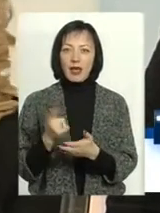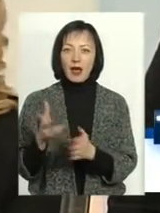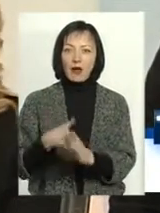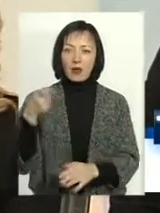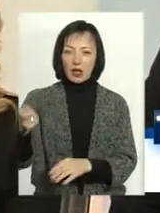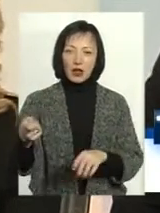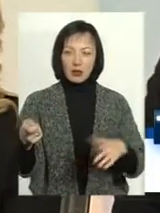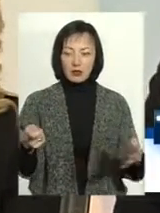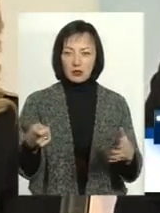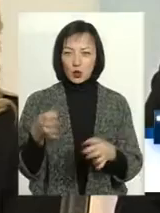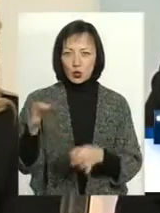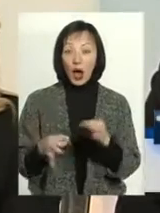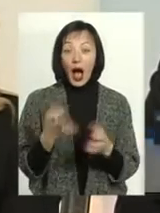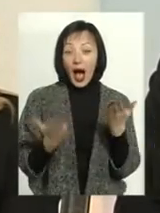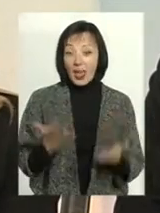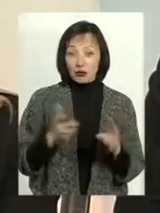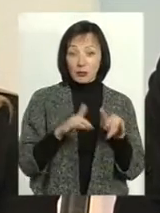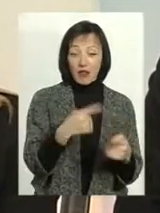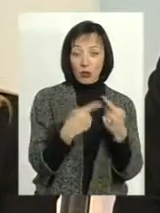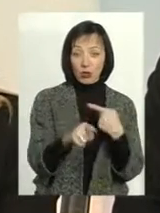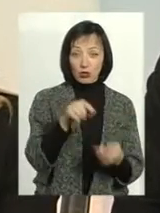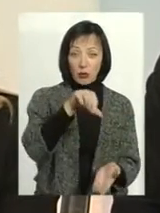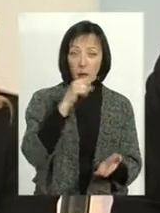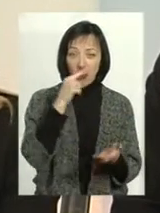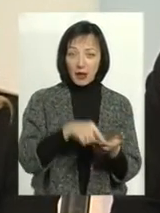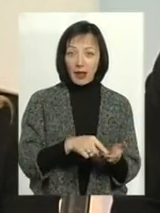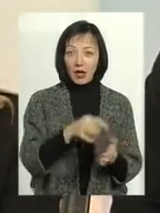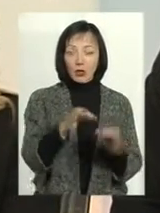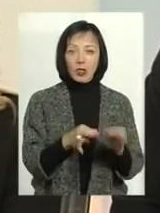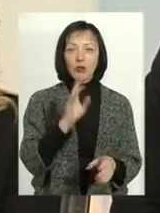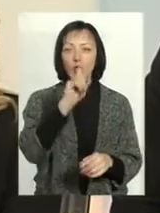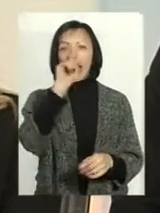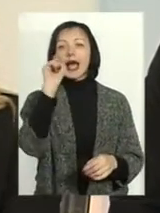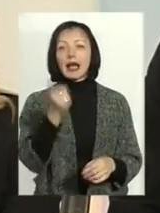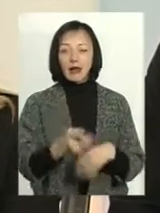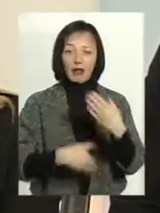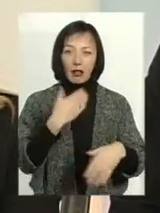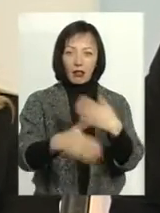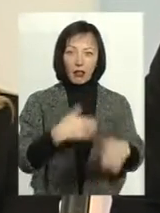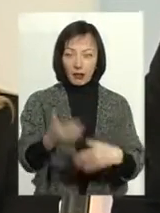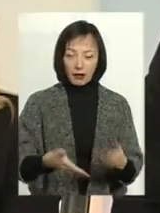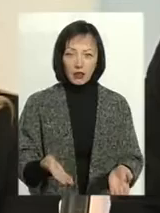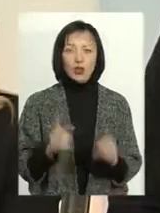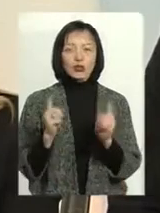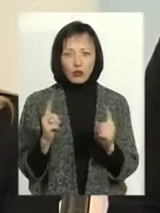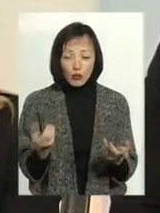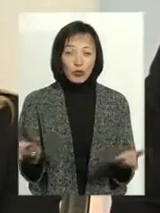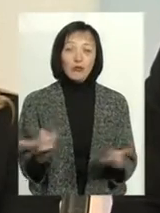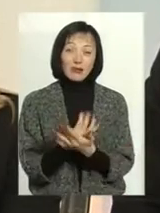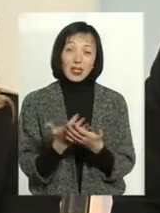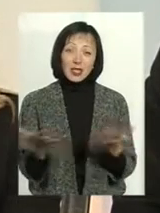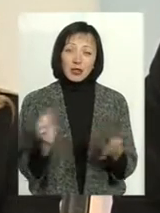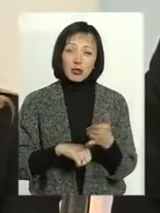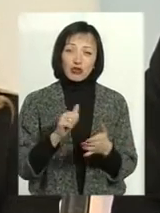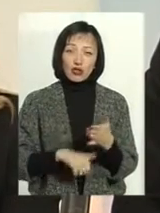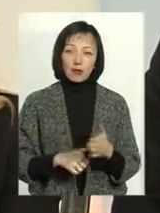подали до суду. Справа попадає до іншого судді, воно буде слухатися рік. Ми вже наперед знаємо, що воно буде слухатися рік. Чому? Ну, в силу різних